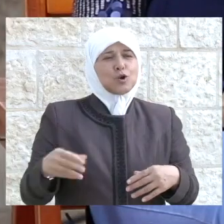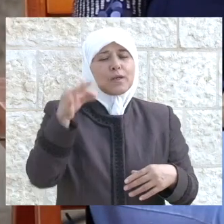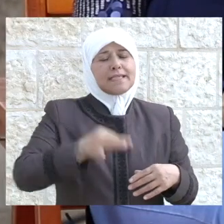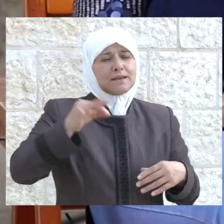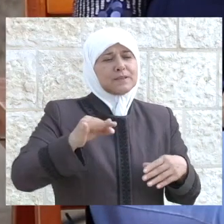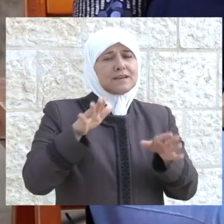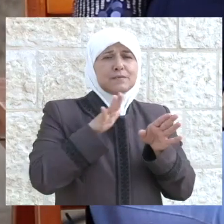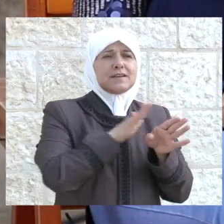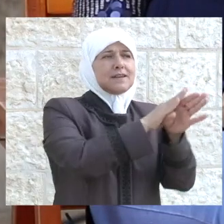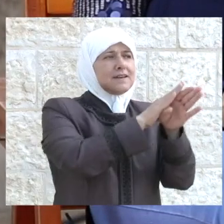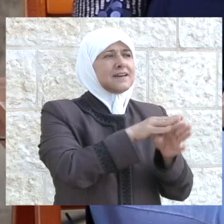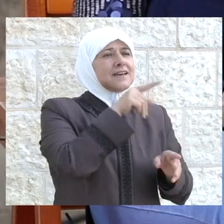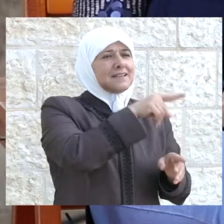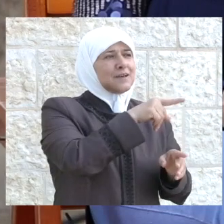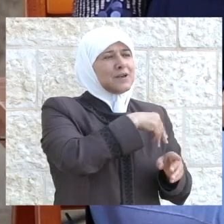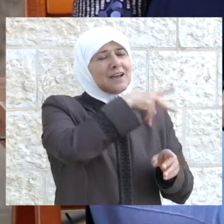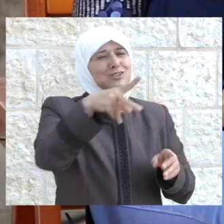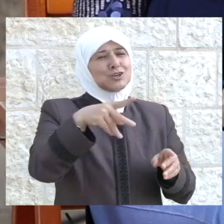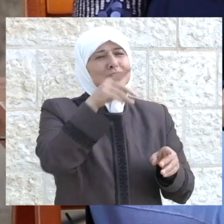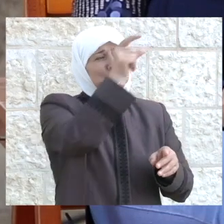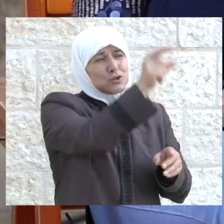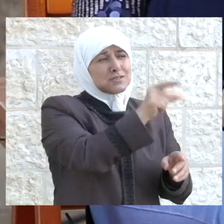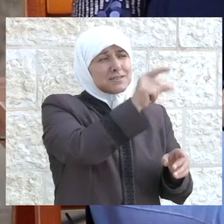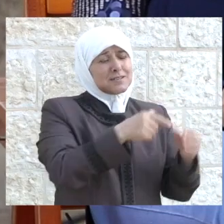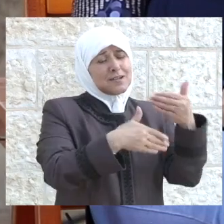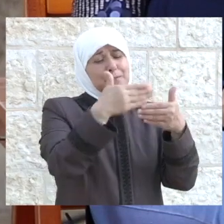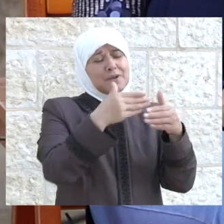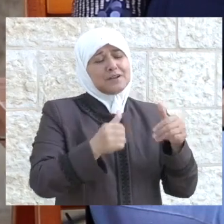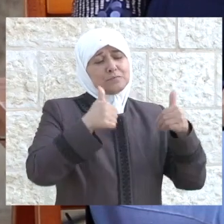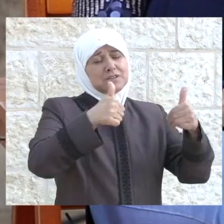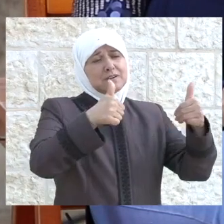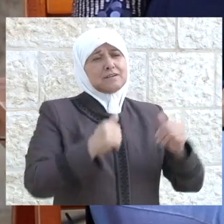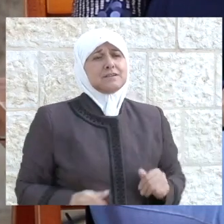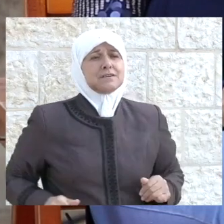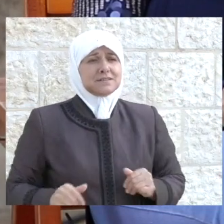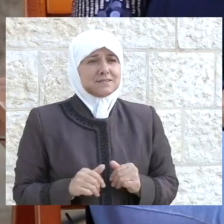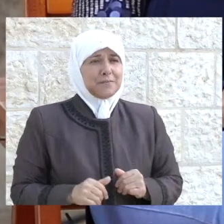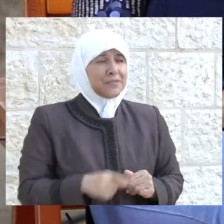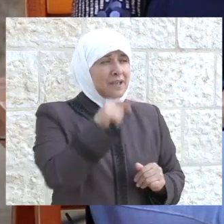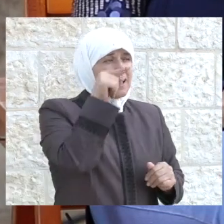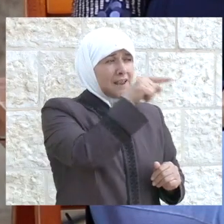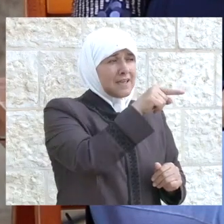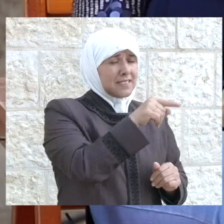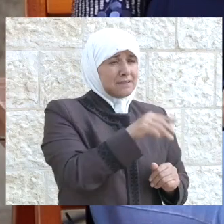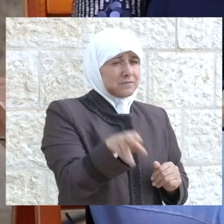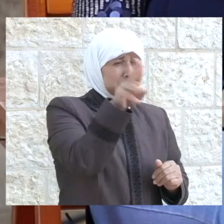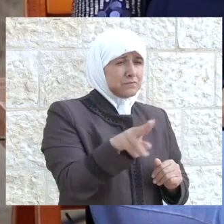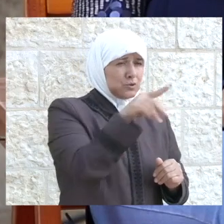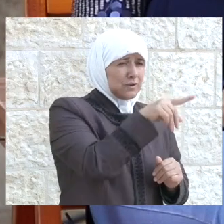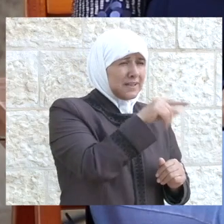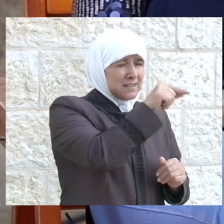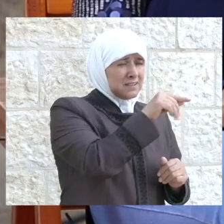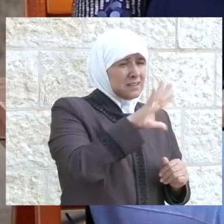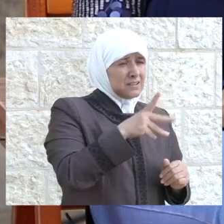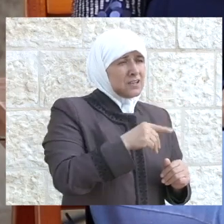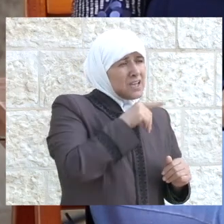أولادهم لحتى يكونوا همة عالية للناس اللي حواليهم. ياسمين احكي لنا عن يعني